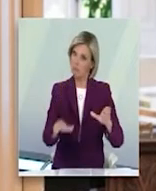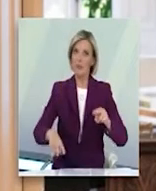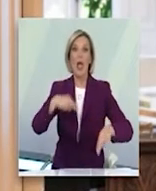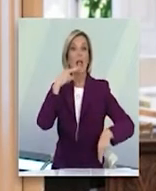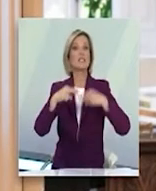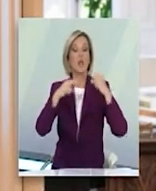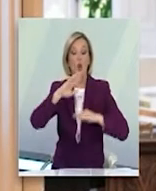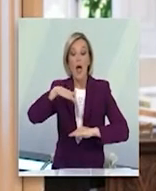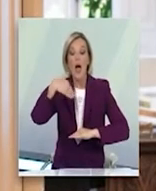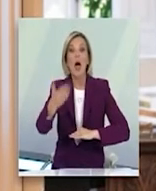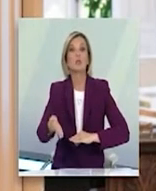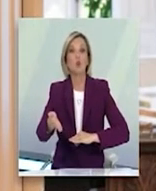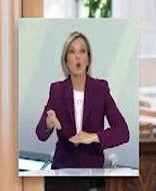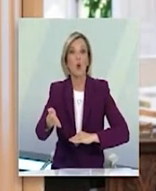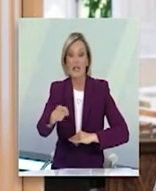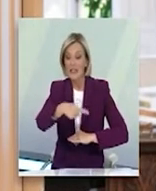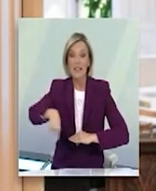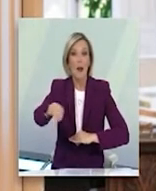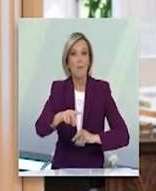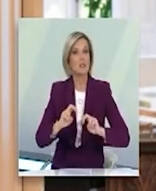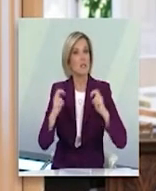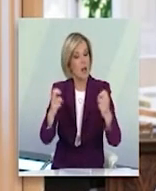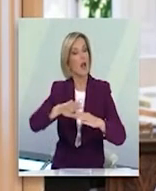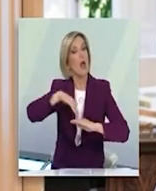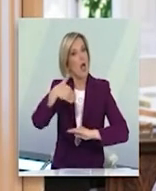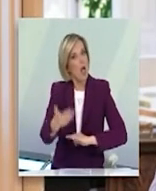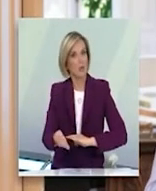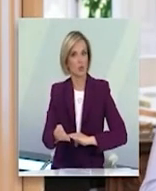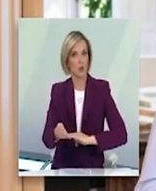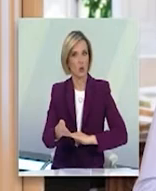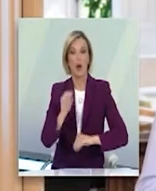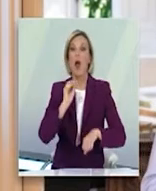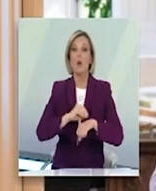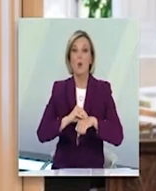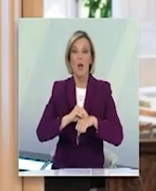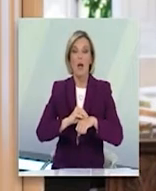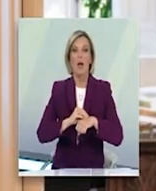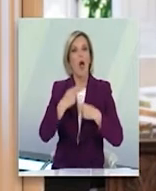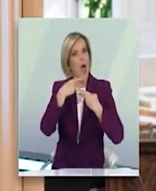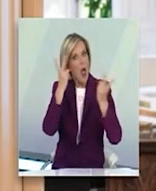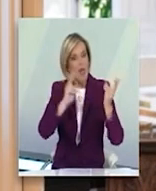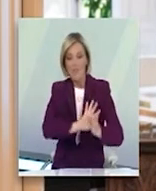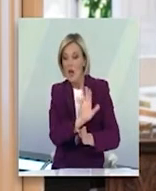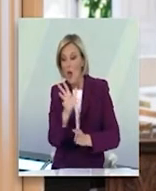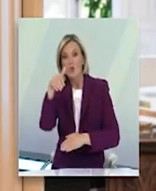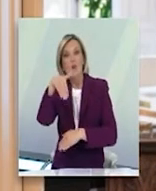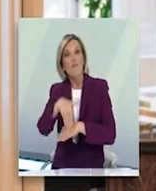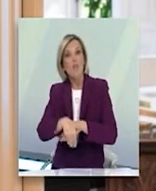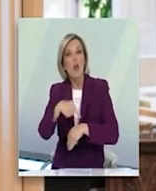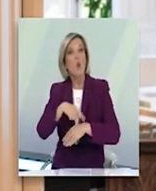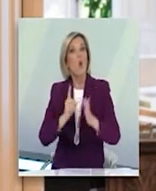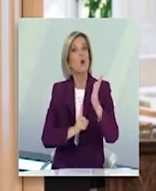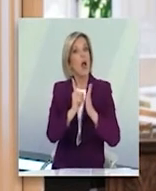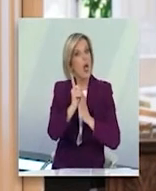εστίαση σε εξωτερικούς χώρους και η κυκλοφορία διευρύνεται ως τις 11 το βράδυ. Με υποχρεωτικά self-test